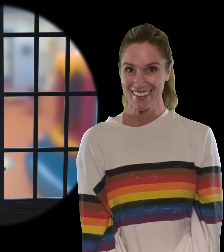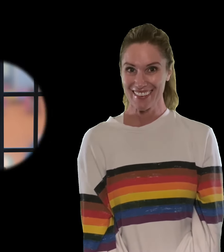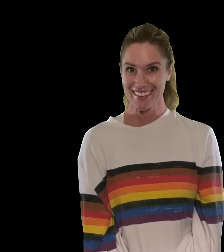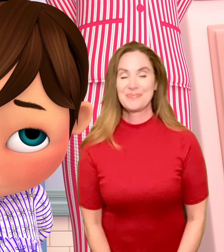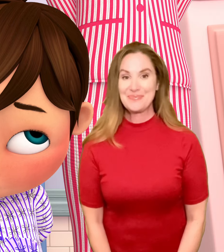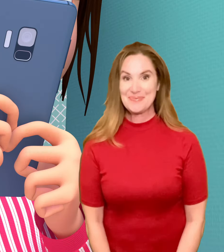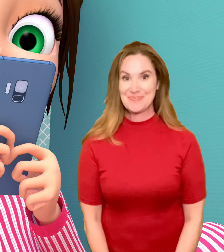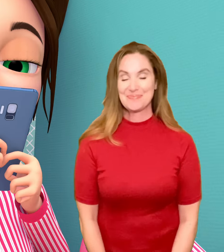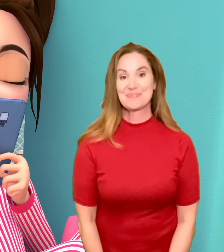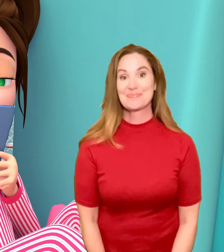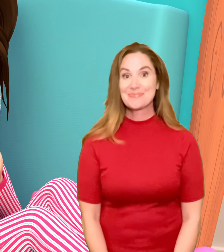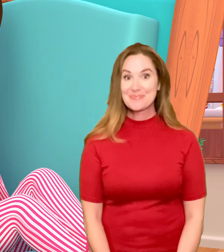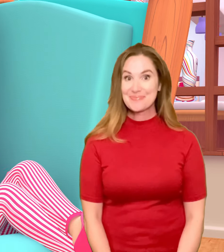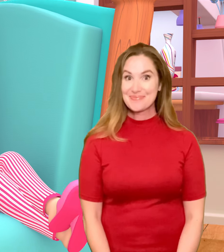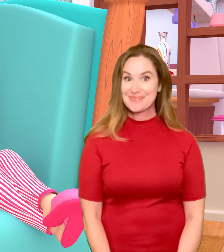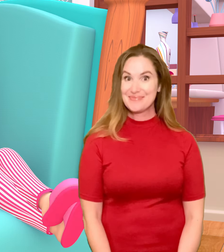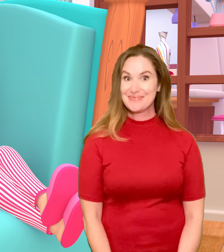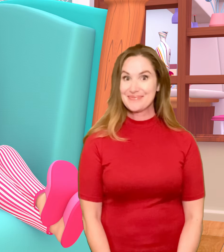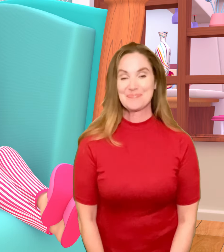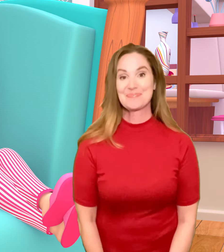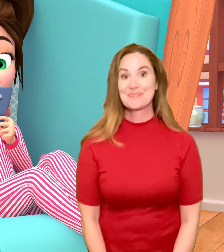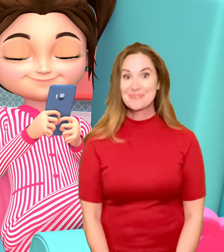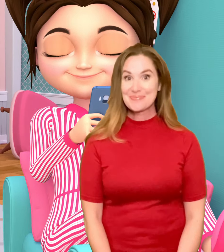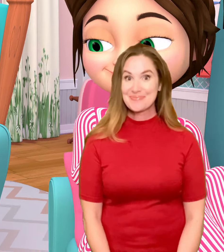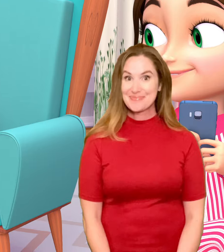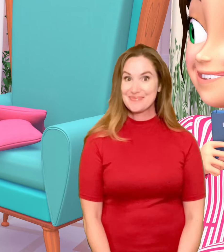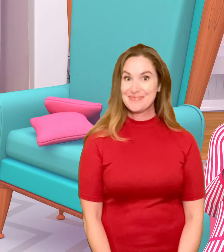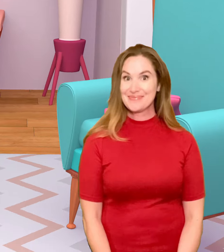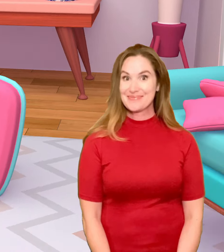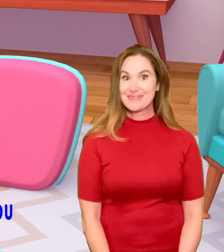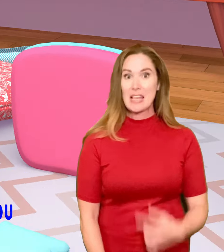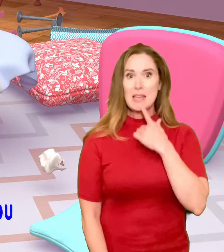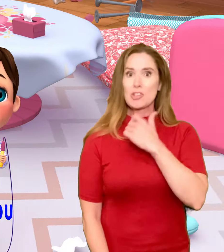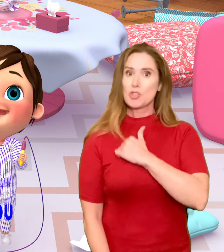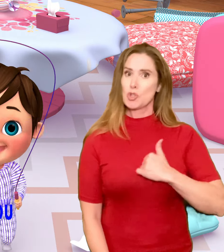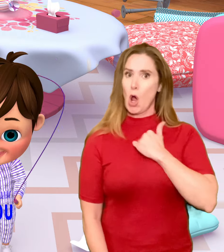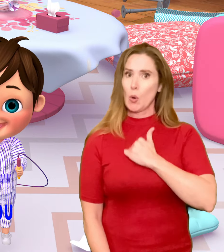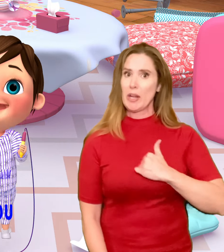ね間違ったら謝りましょう